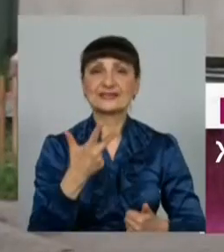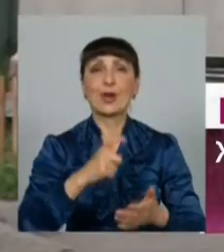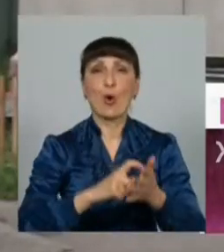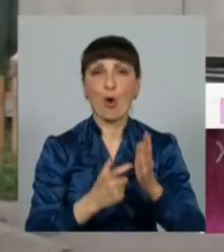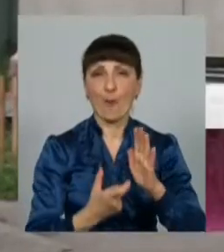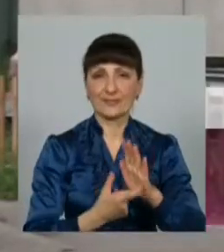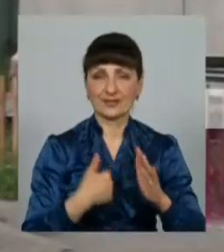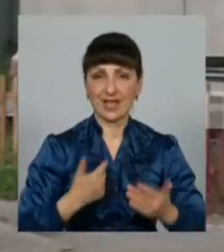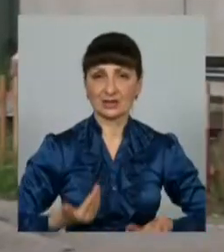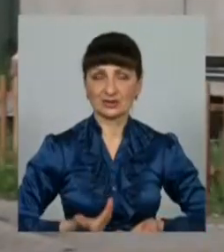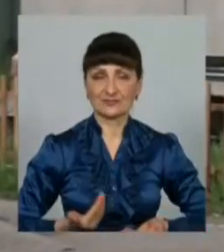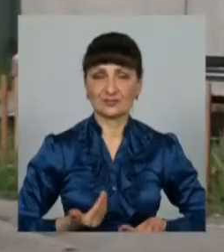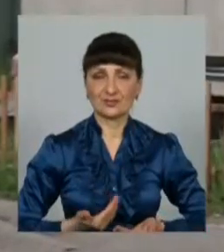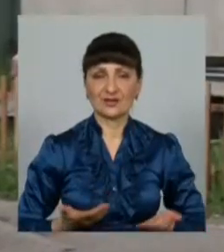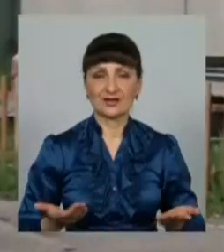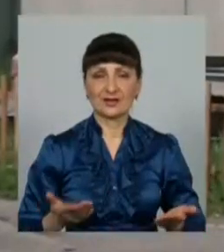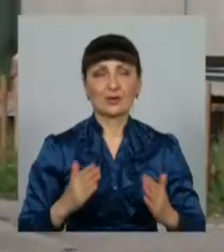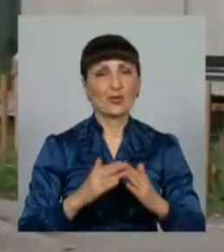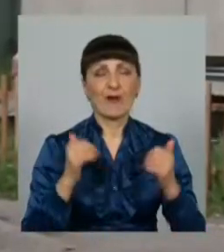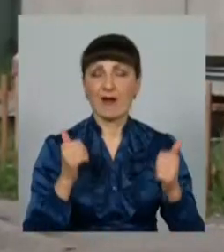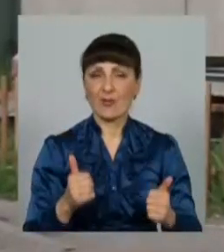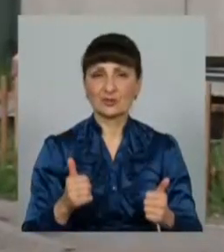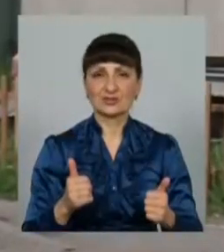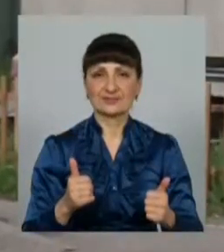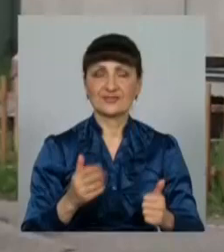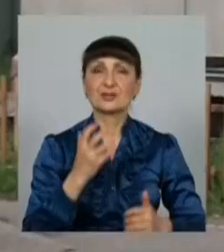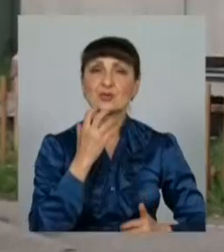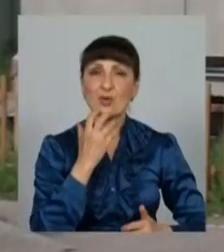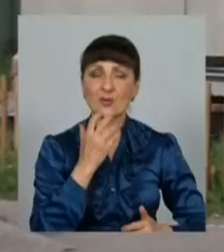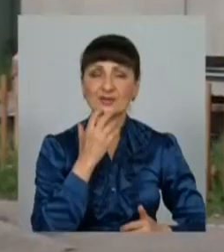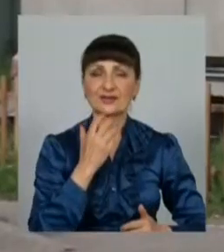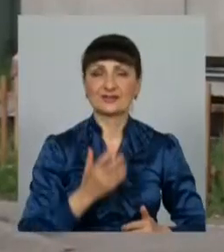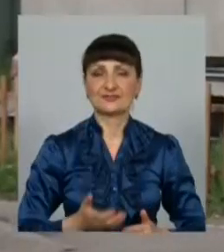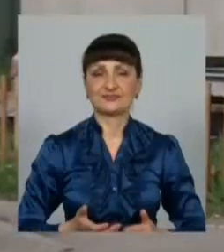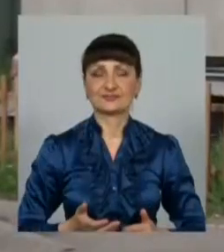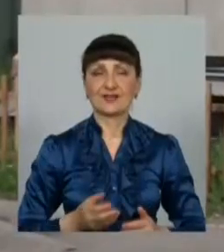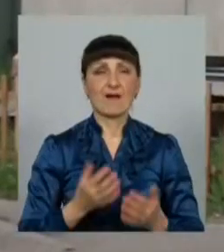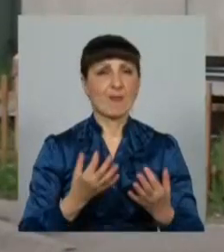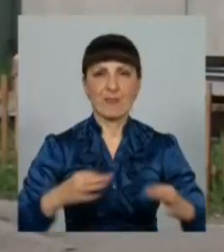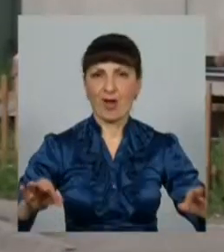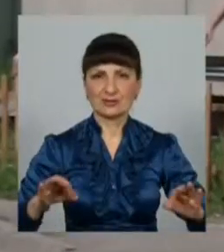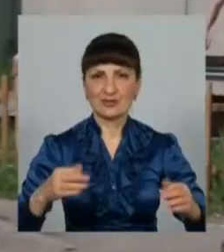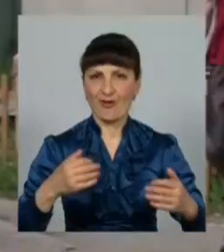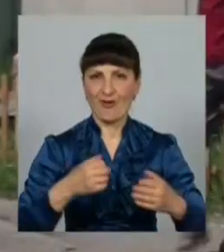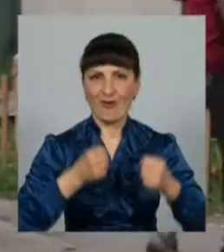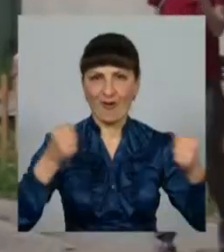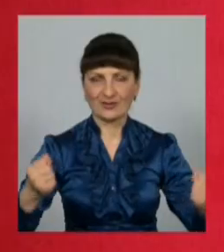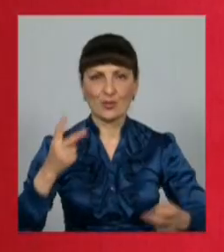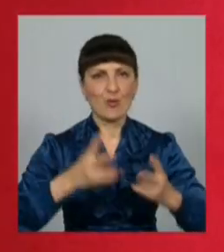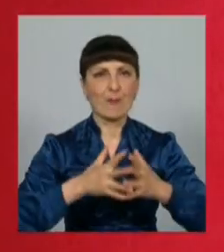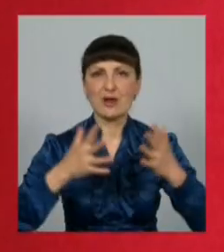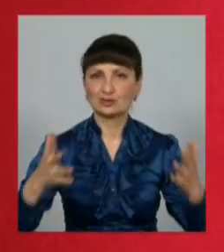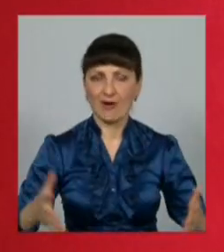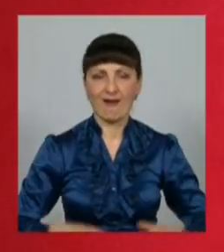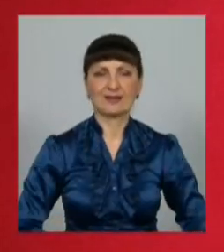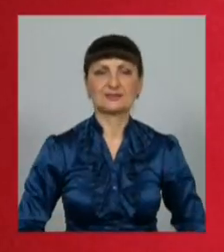трехкомнатный я живу. Ну, дом хороший, теплый, просторный, кухня большая.